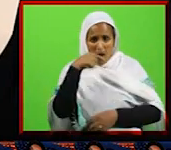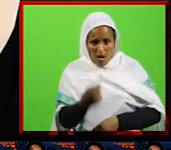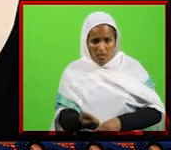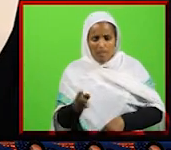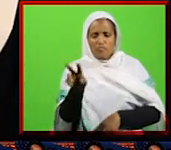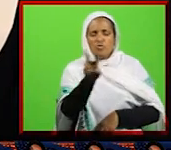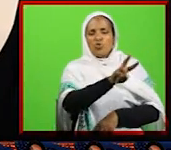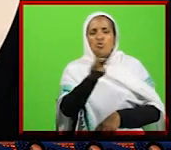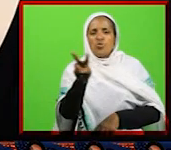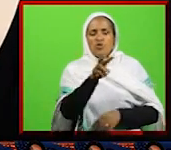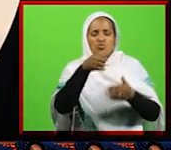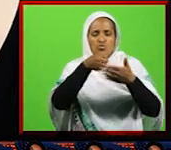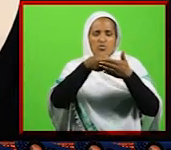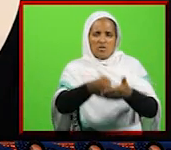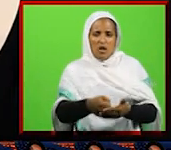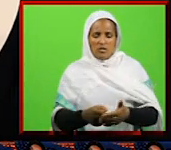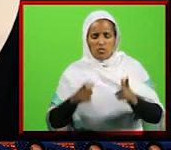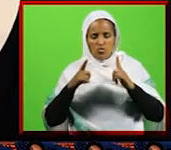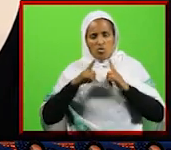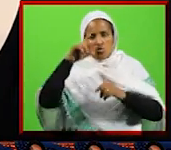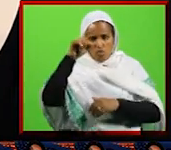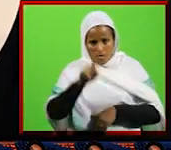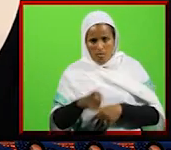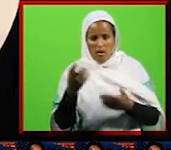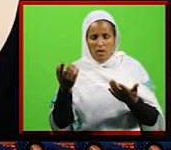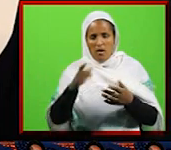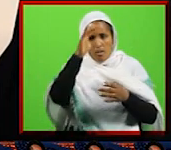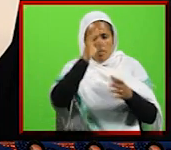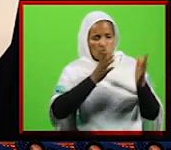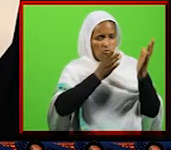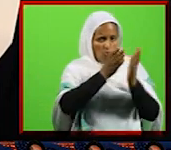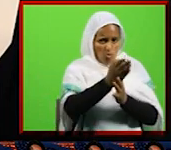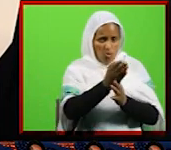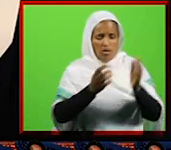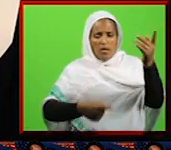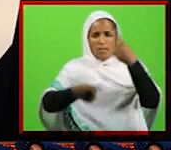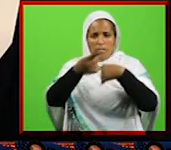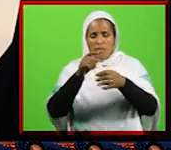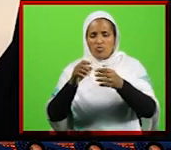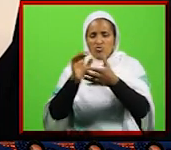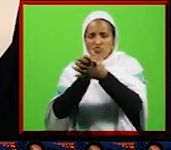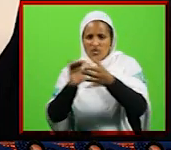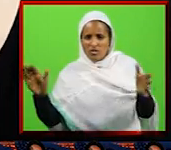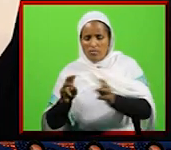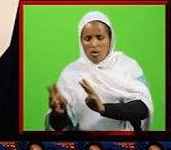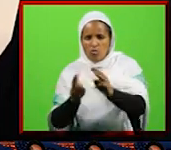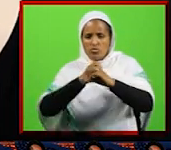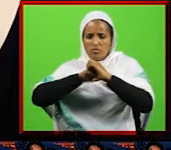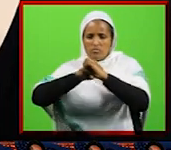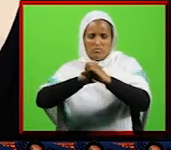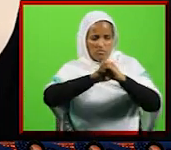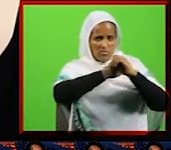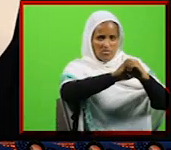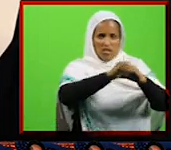ካልነ ሁለቱ ጽናት ሊኖራቸው ይገባል። በሰው በኩል የሚመጡ የፍቾች መንገዶችን የሚዘጉ መሆን